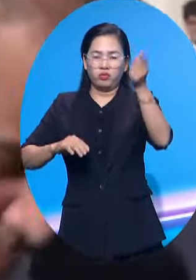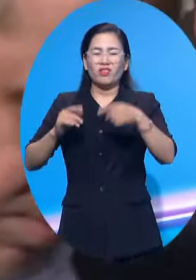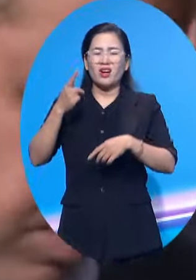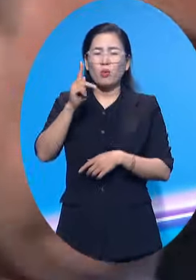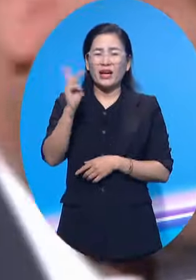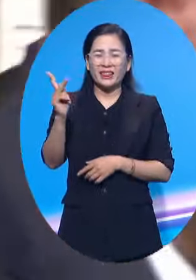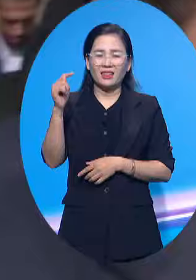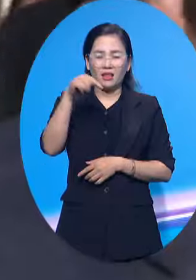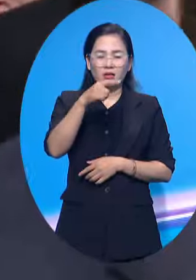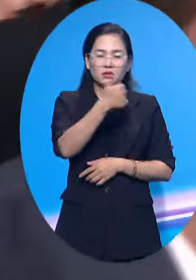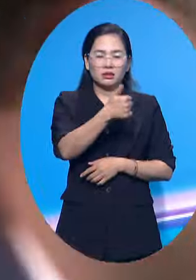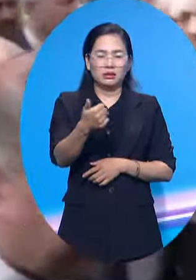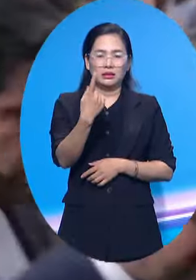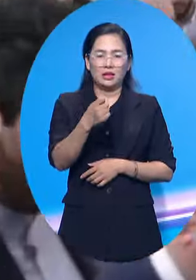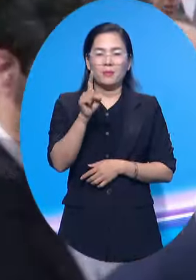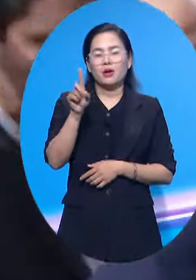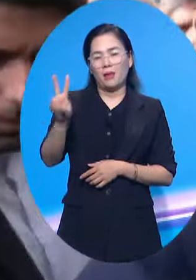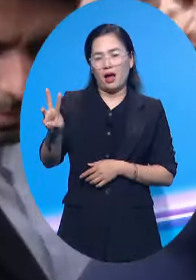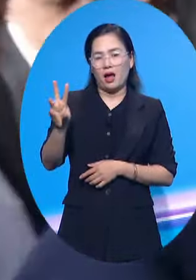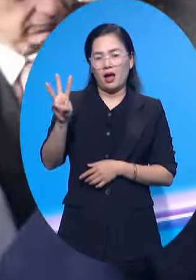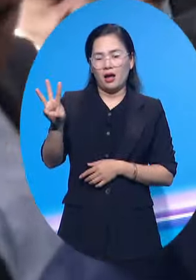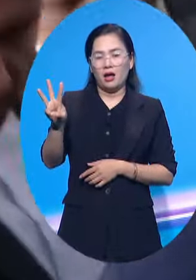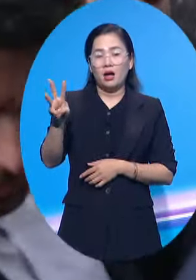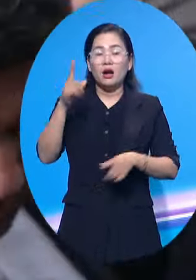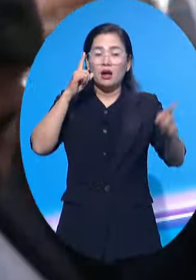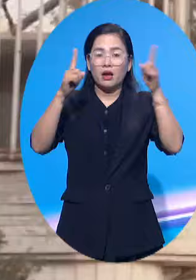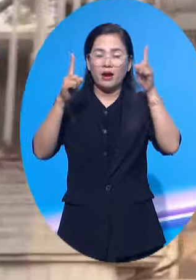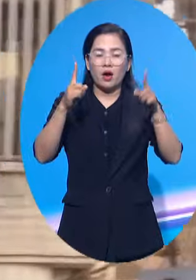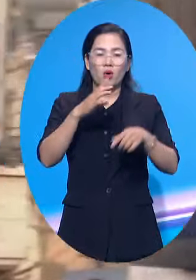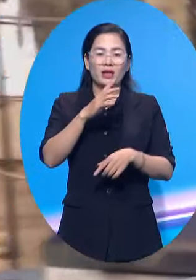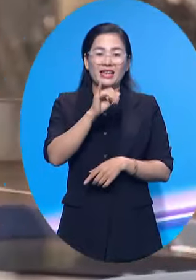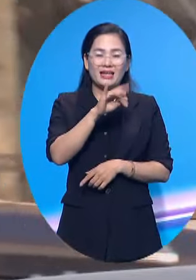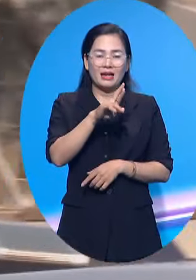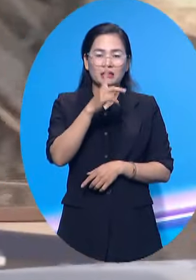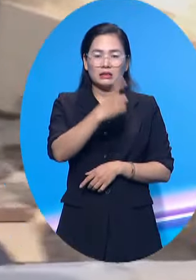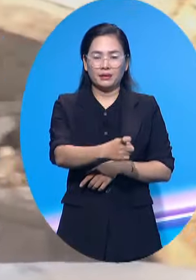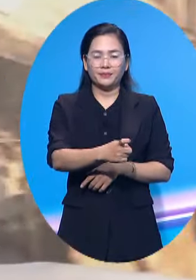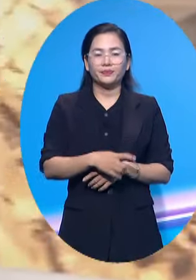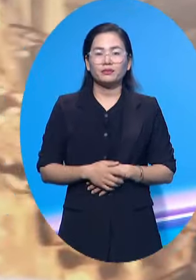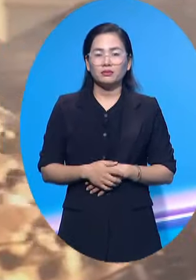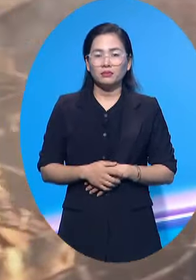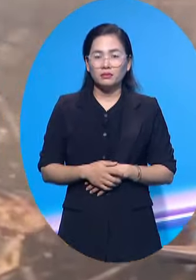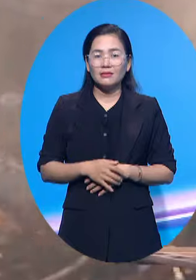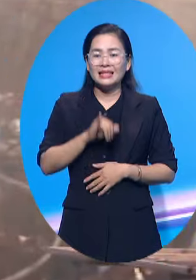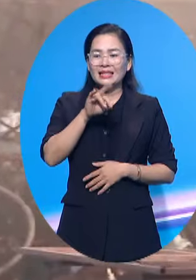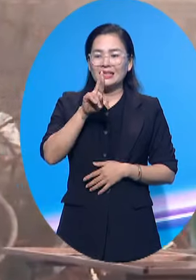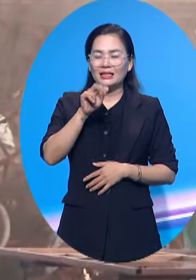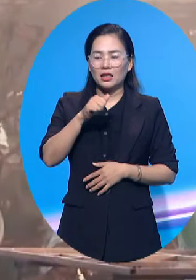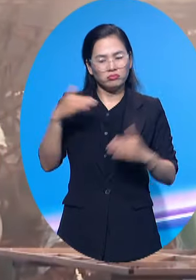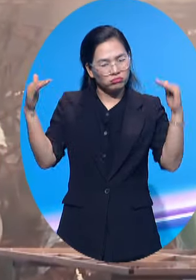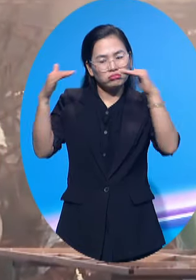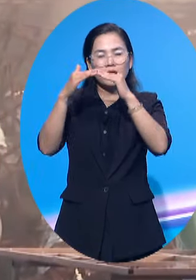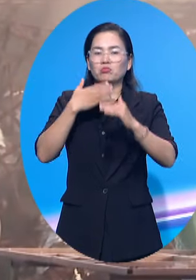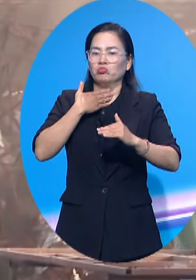Syria, làm 13 người thiệt mạng, trong đó có hai quan chức quân sự cấp cao của Iran. Phía Iran đã tuyên bố sẽ đáp trả cuộc tấn